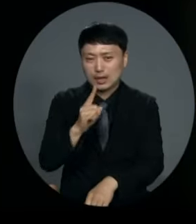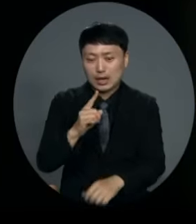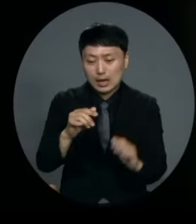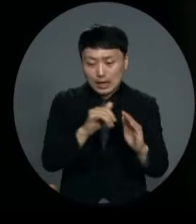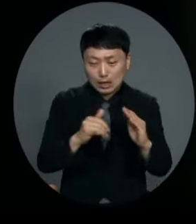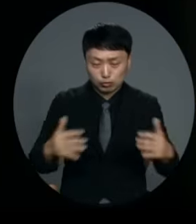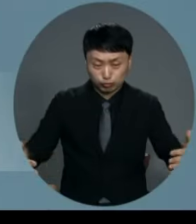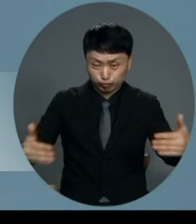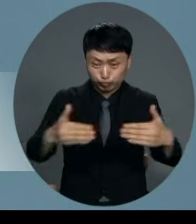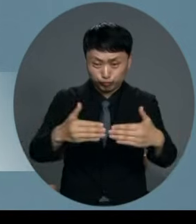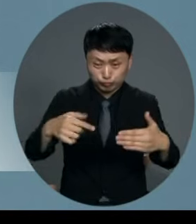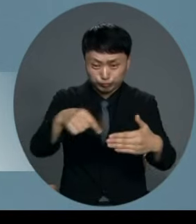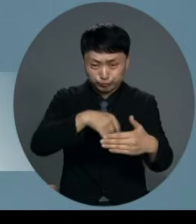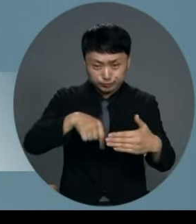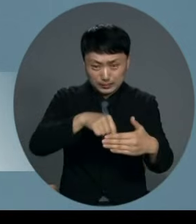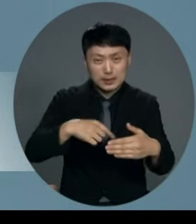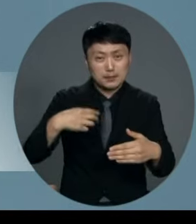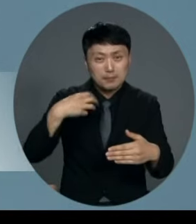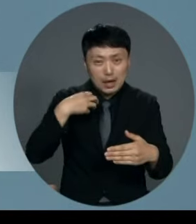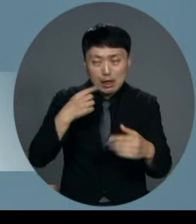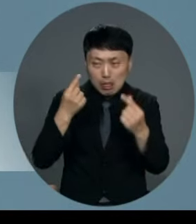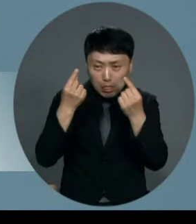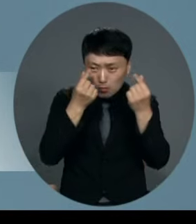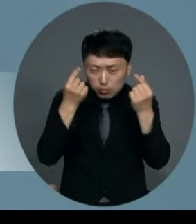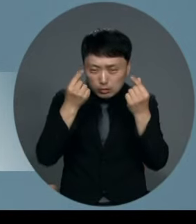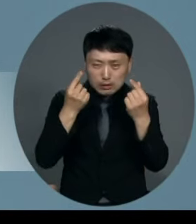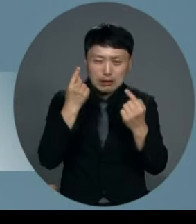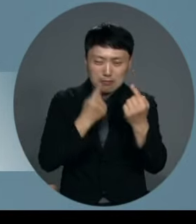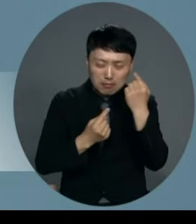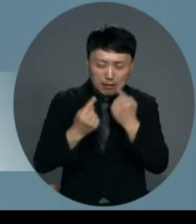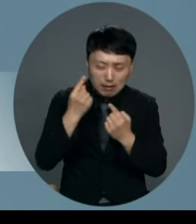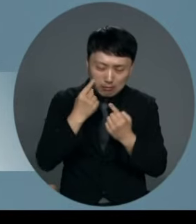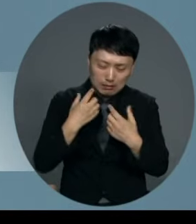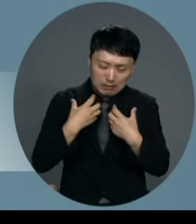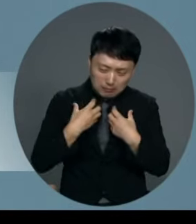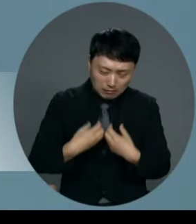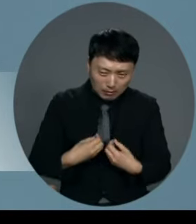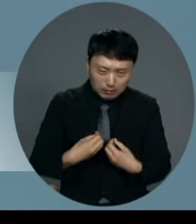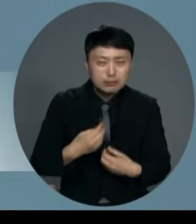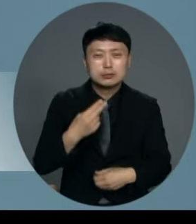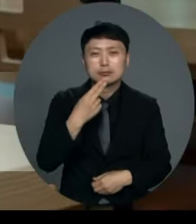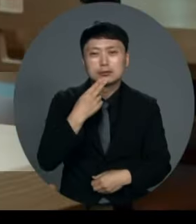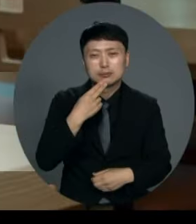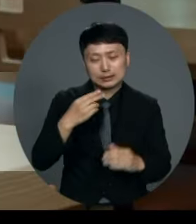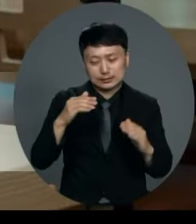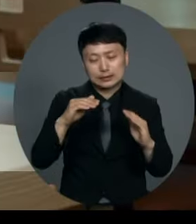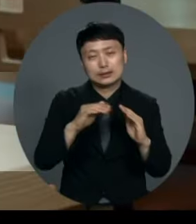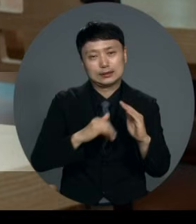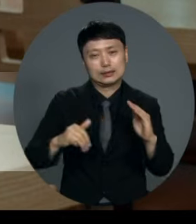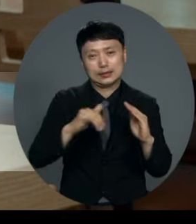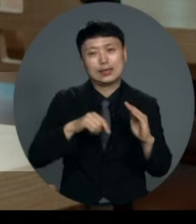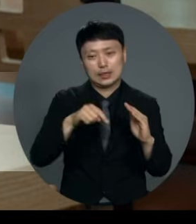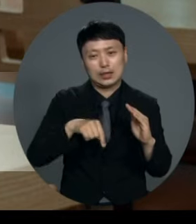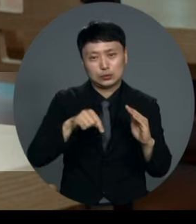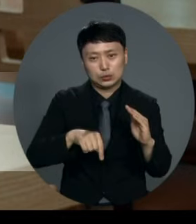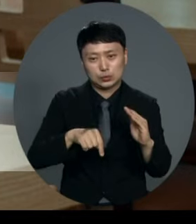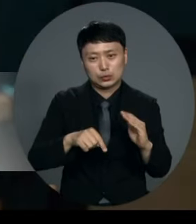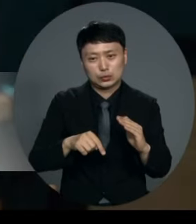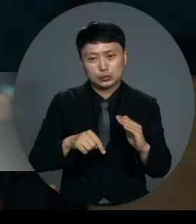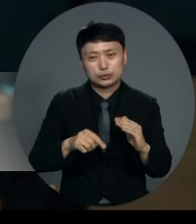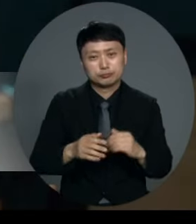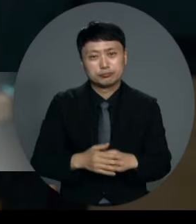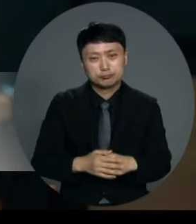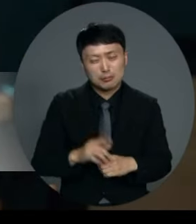가족이라는 울타리 안에서 책임감으로 눈치 보고 아파하고 자책하는 우리들 가족에게 그때 그 일에